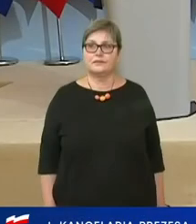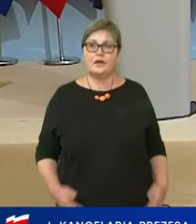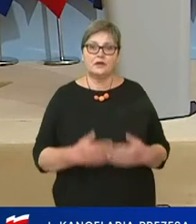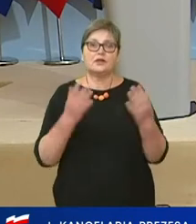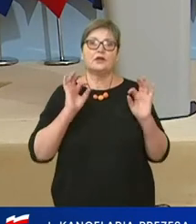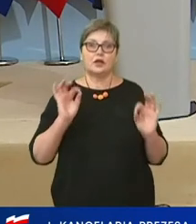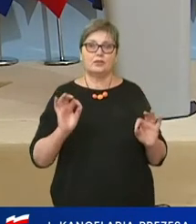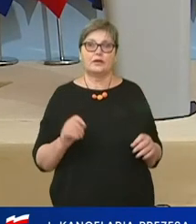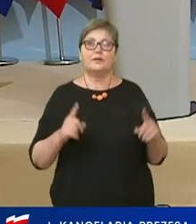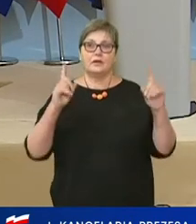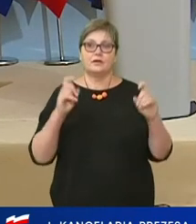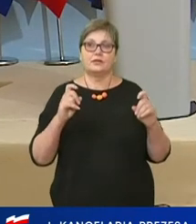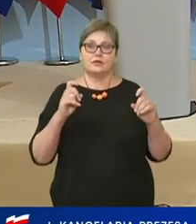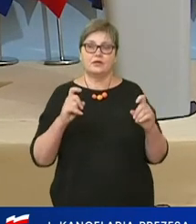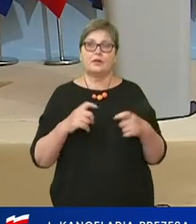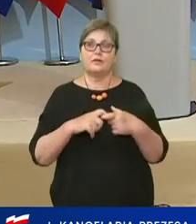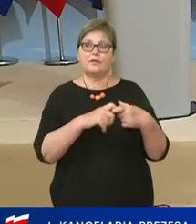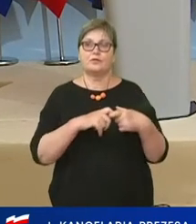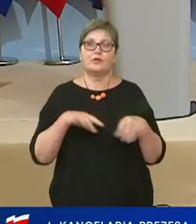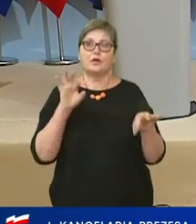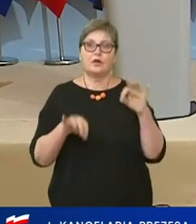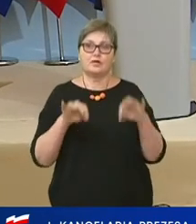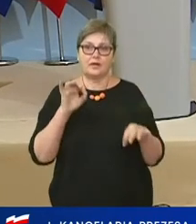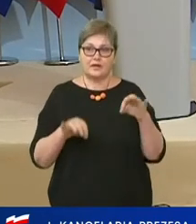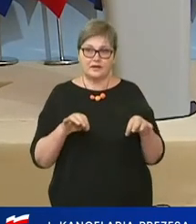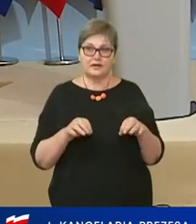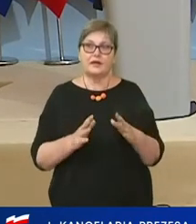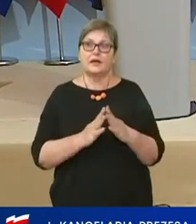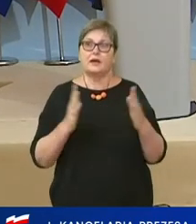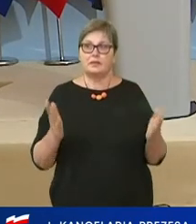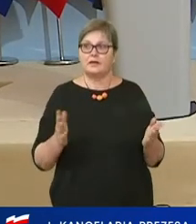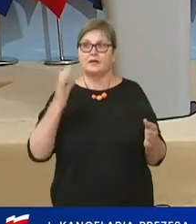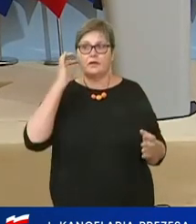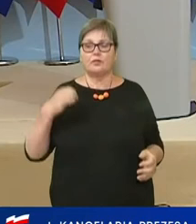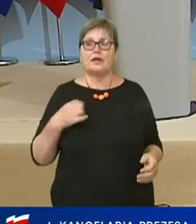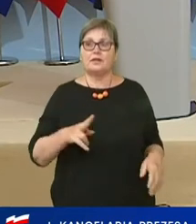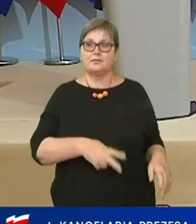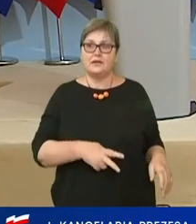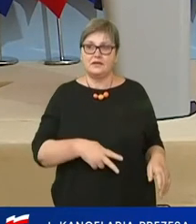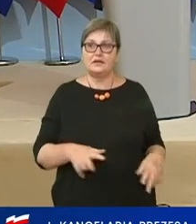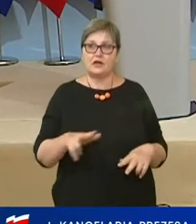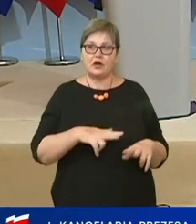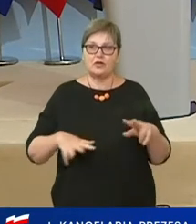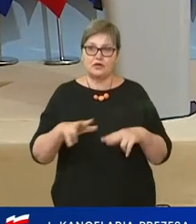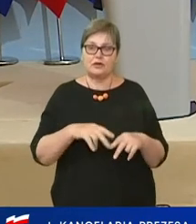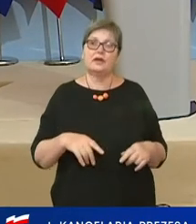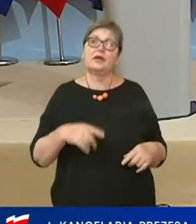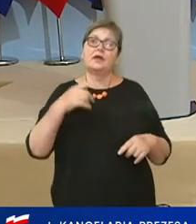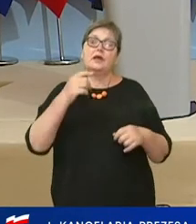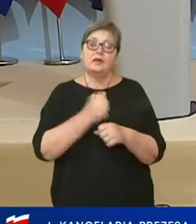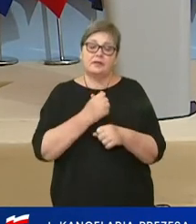Dzień dobry. Rozpoczynamy wspólną konferencję prasową pani minister rodziny, pracy i polityki społecznej,